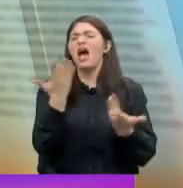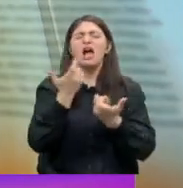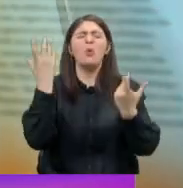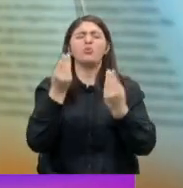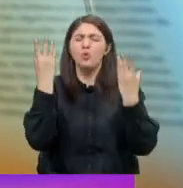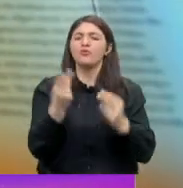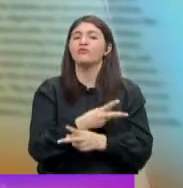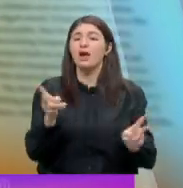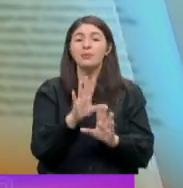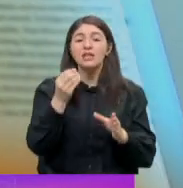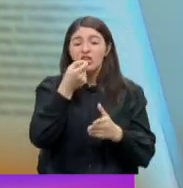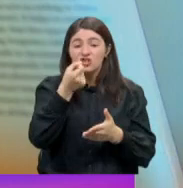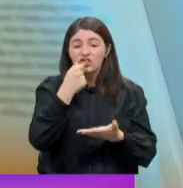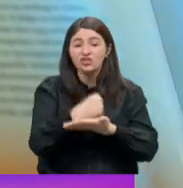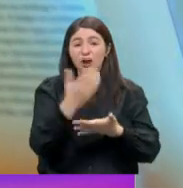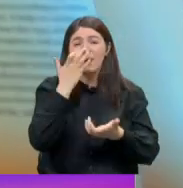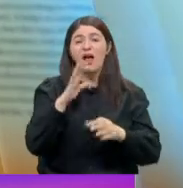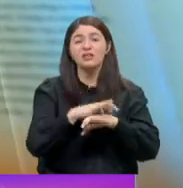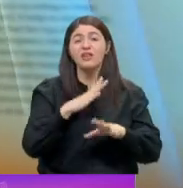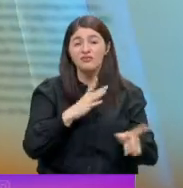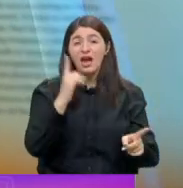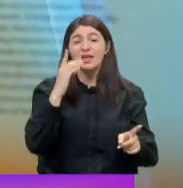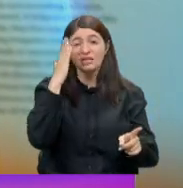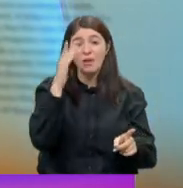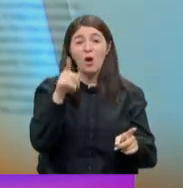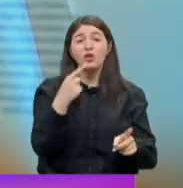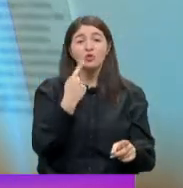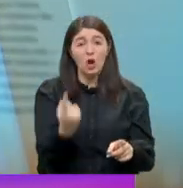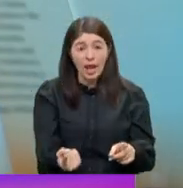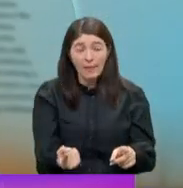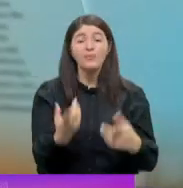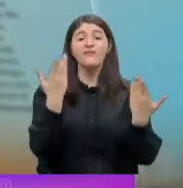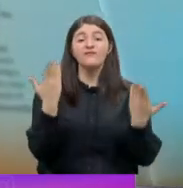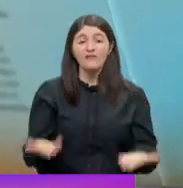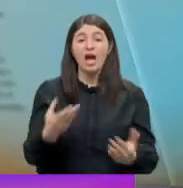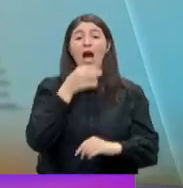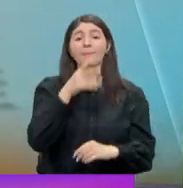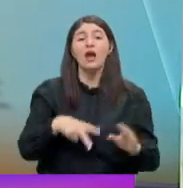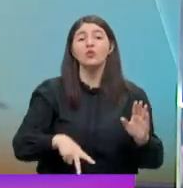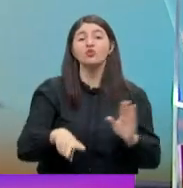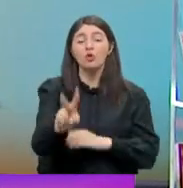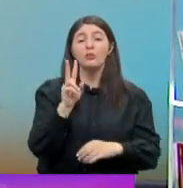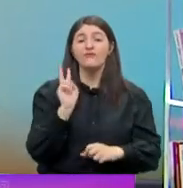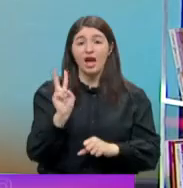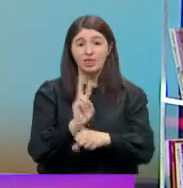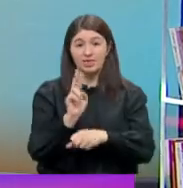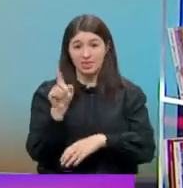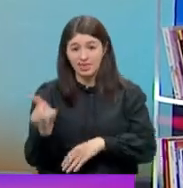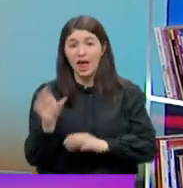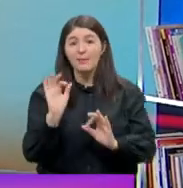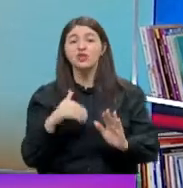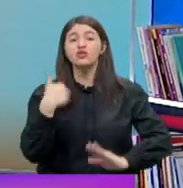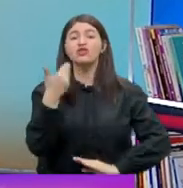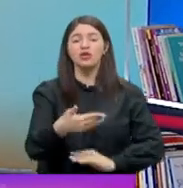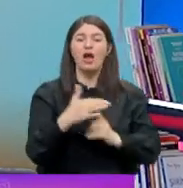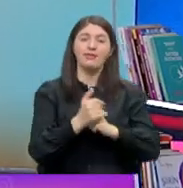olursa olsun şifa bekleyen hastalarımız var. İlk selamımızı onlara söyleyelim ve haber yolculuğumuzda Van'dan hemen